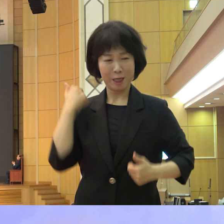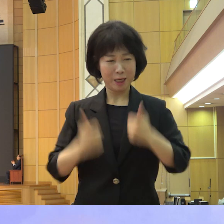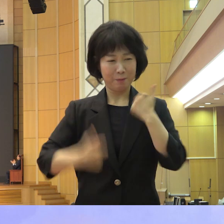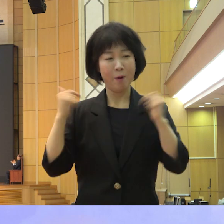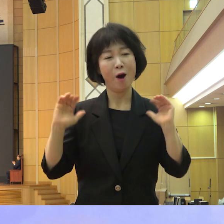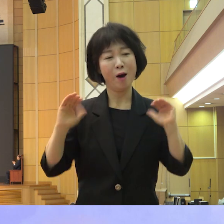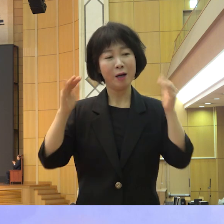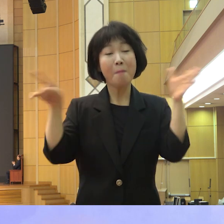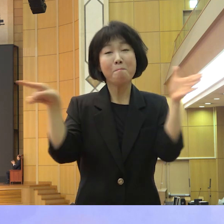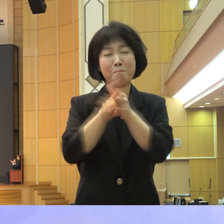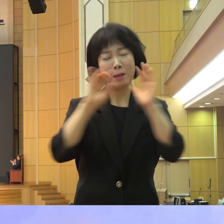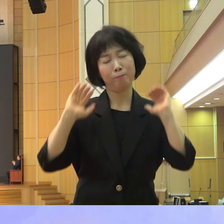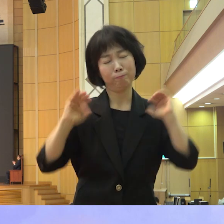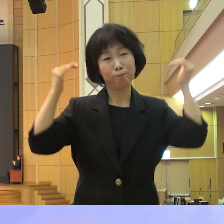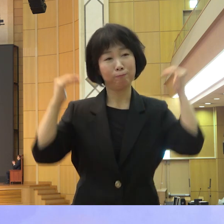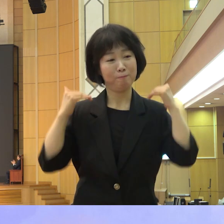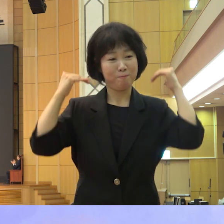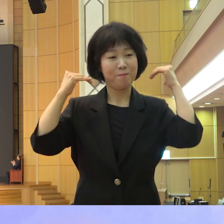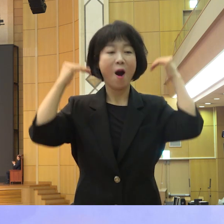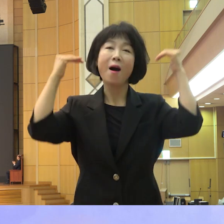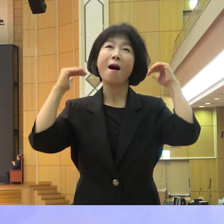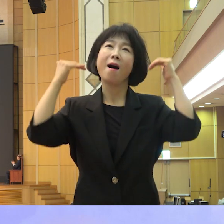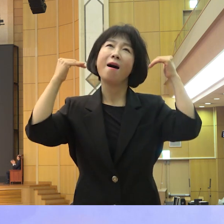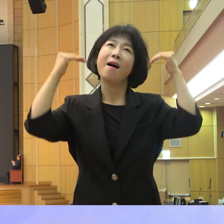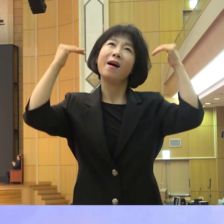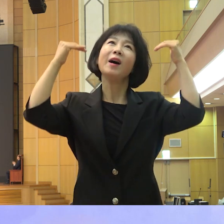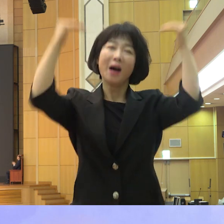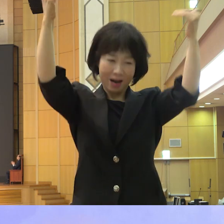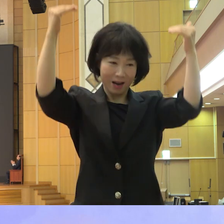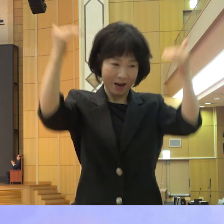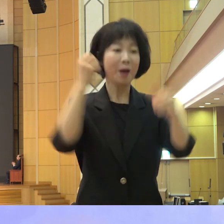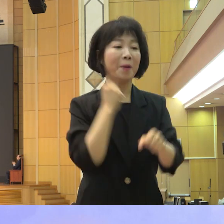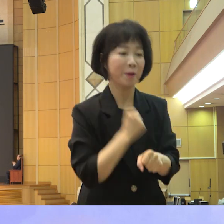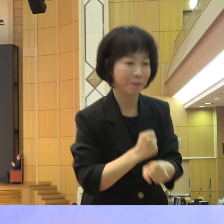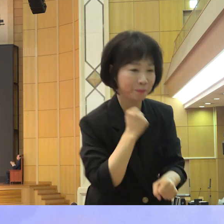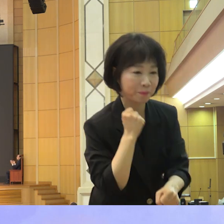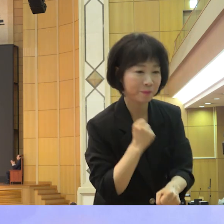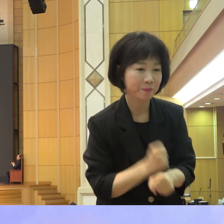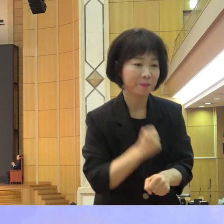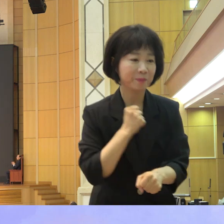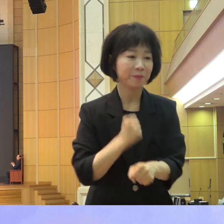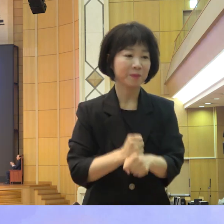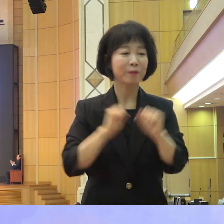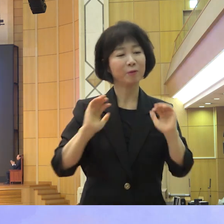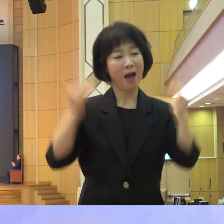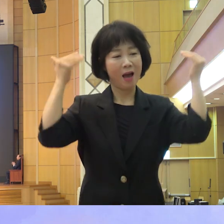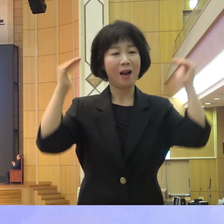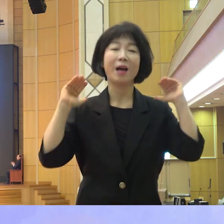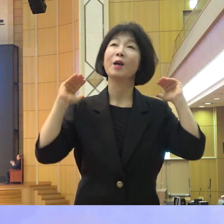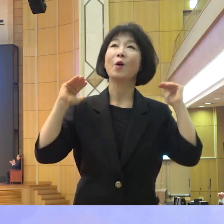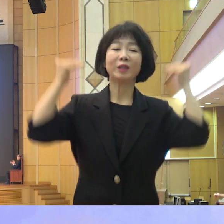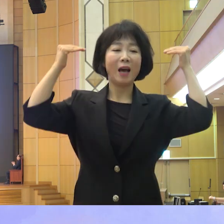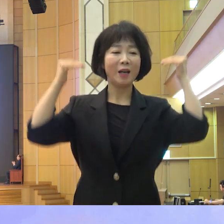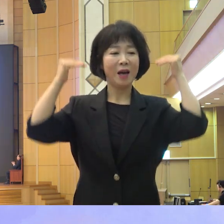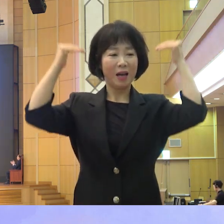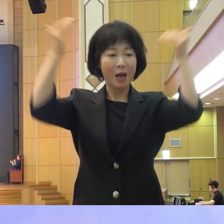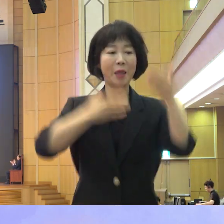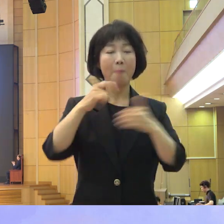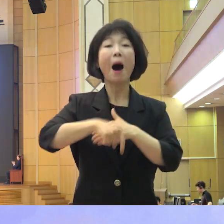쑥쑥 기쁨이 쑥쑥 무럭무럭 자라나요. 무럭무럭 쑥쑥 자라요